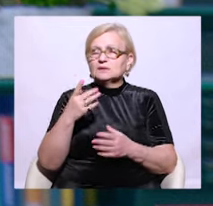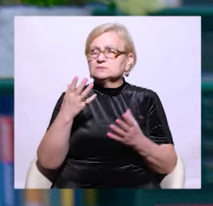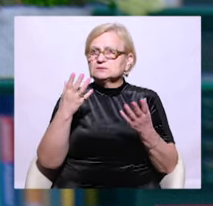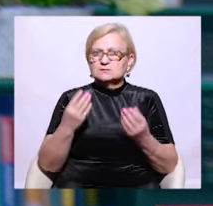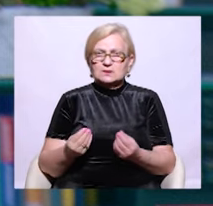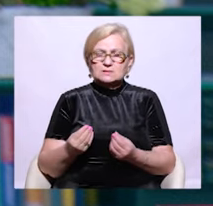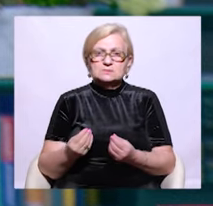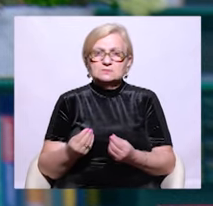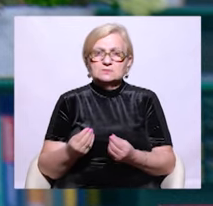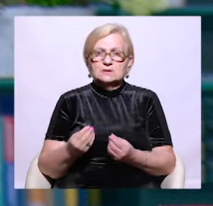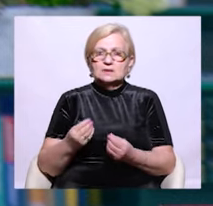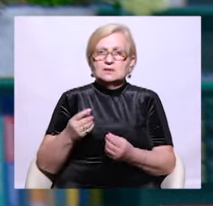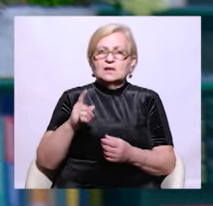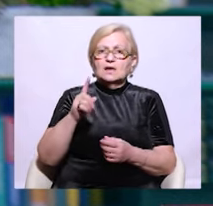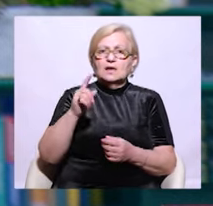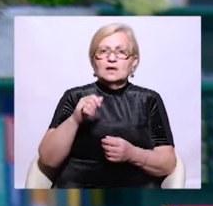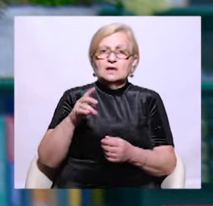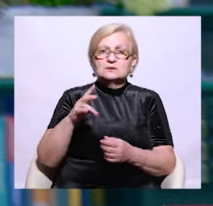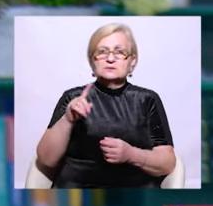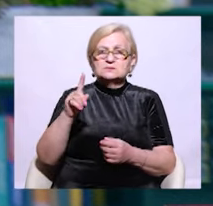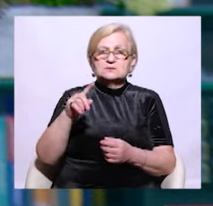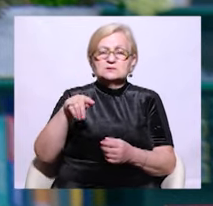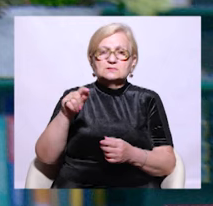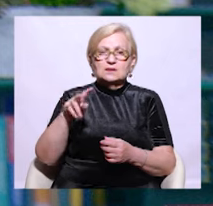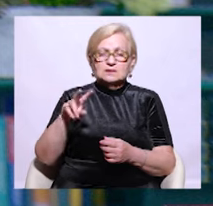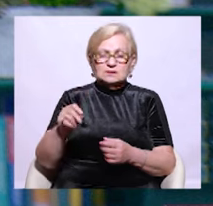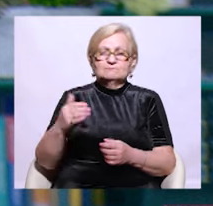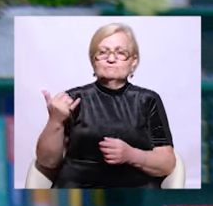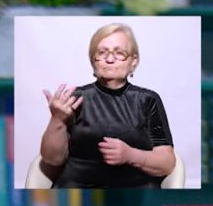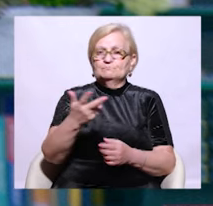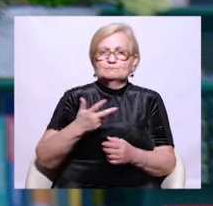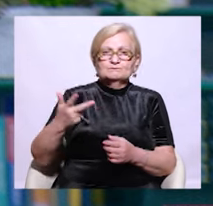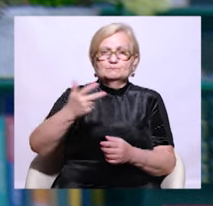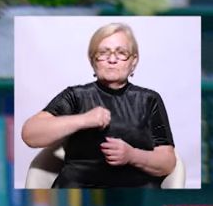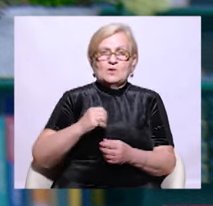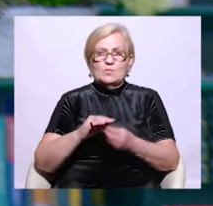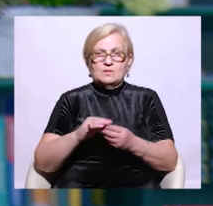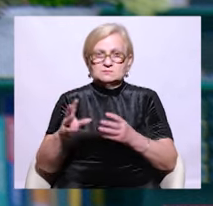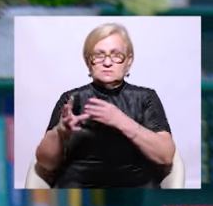დღეს გრიგოლ ხანძთელი თავის სამ მეგობართან ერთად